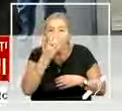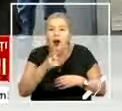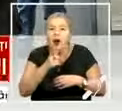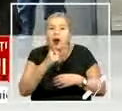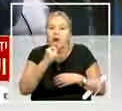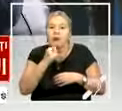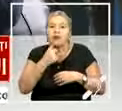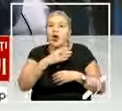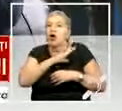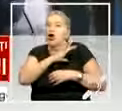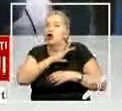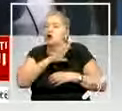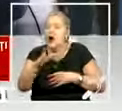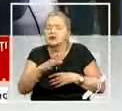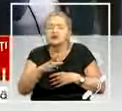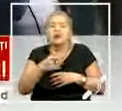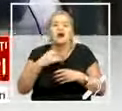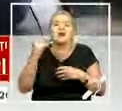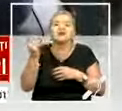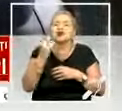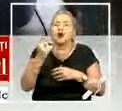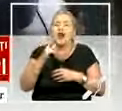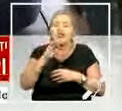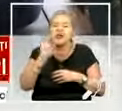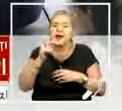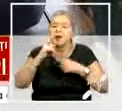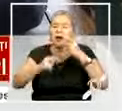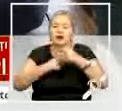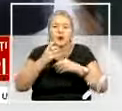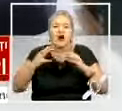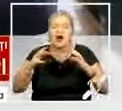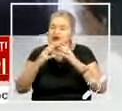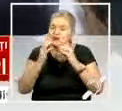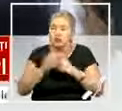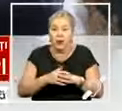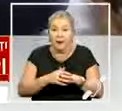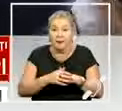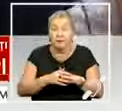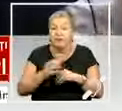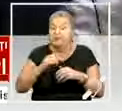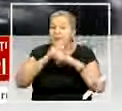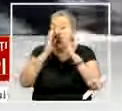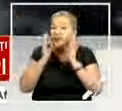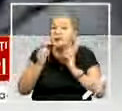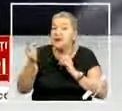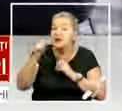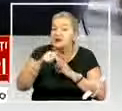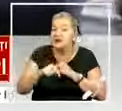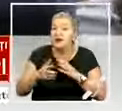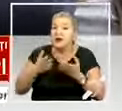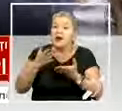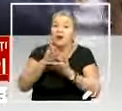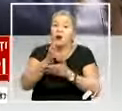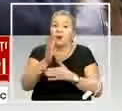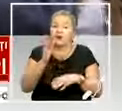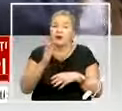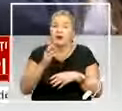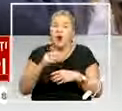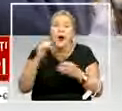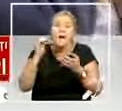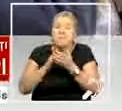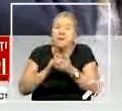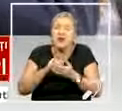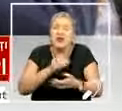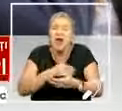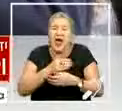loc cea mai groaznică tragedie din istoria Serbiei de după război. Încă de azi dimineață vin în continuare aici sute, mii de